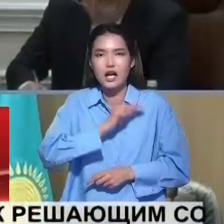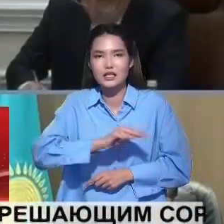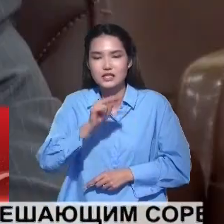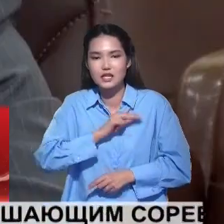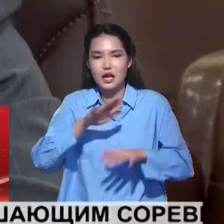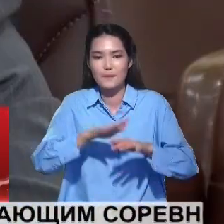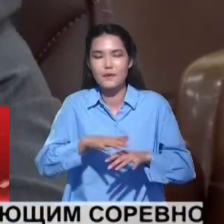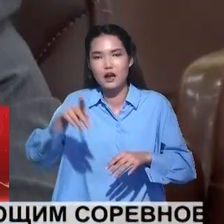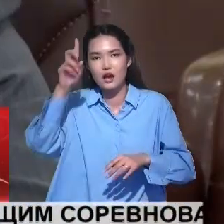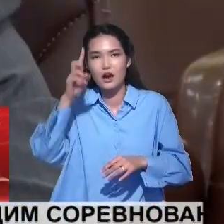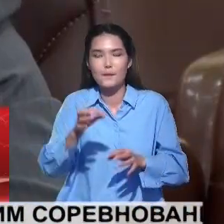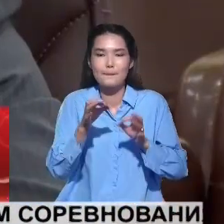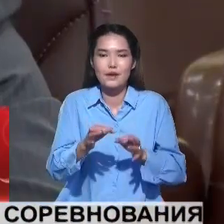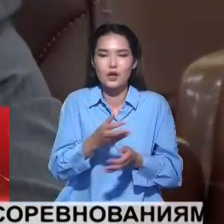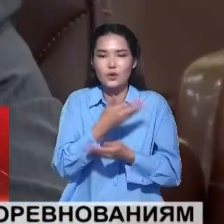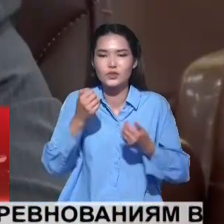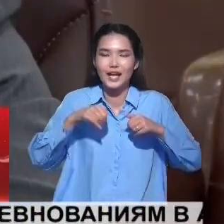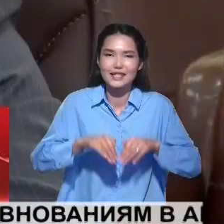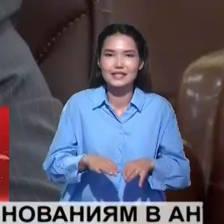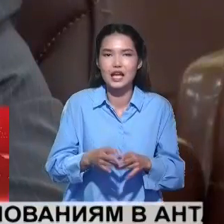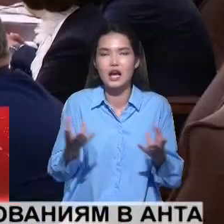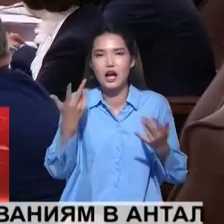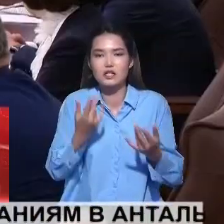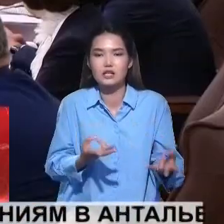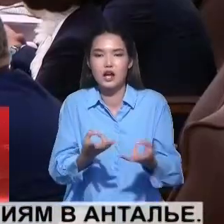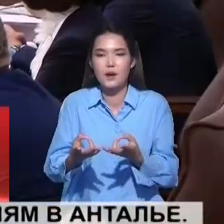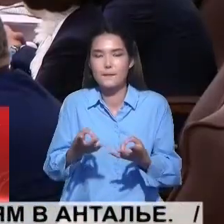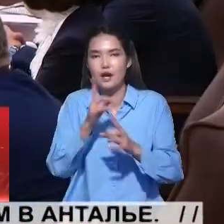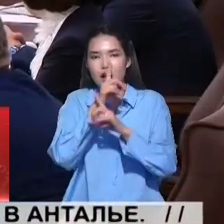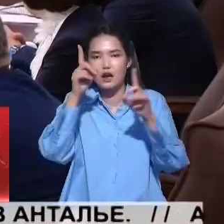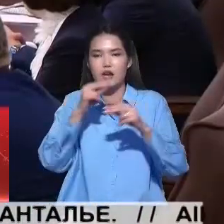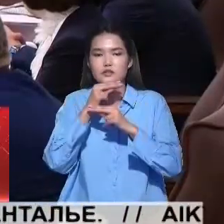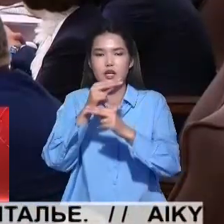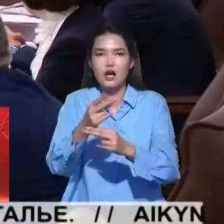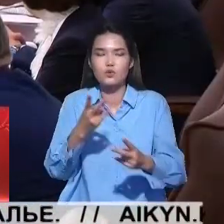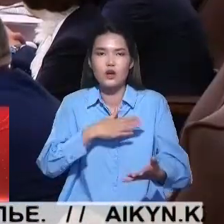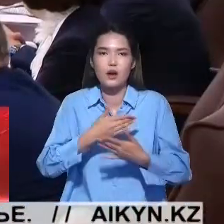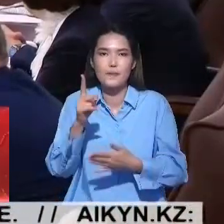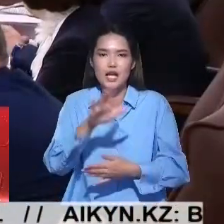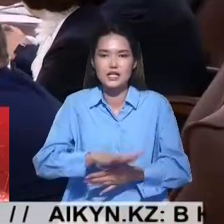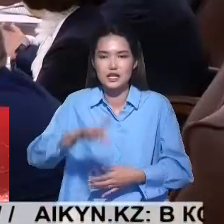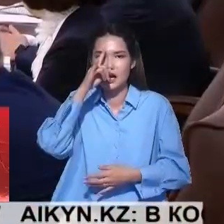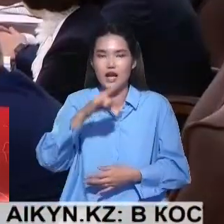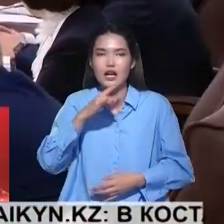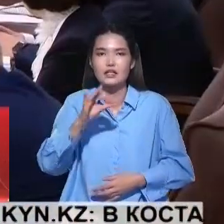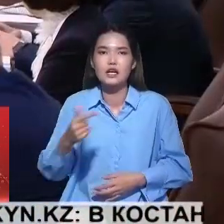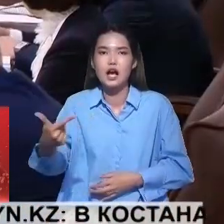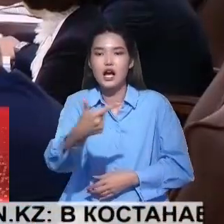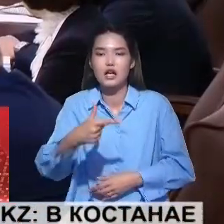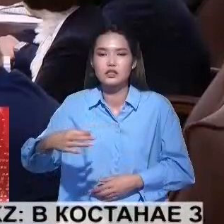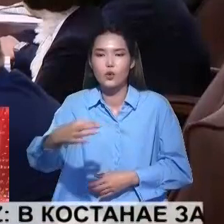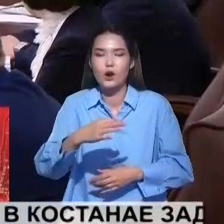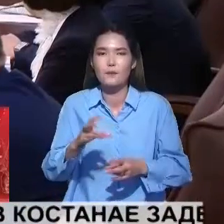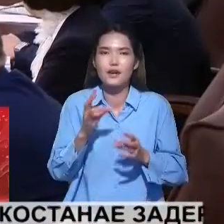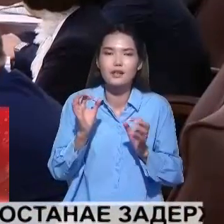власти отмечается инертность, нерешительность, слабая организация. Особенно надо активизироваться Западно-Казахстанской и Атырауской областям. Никаких